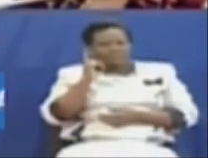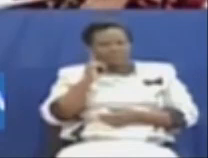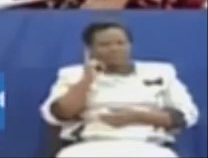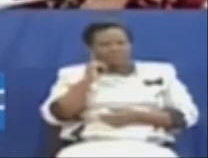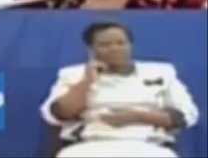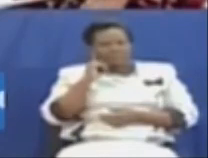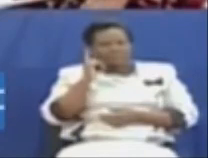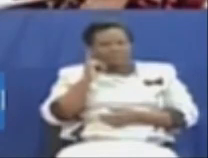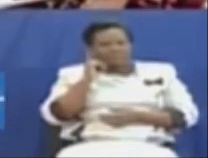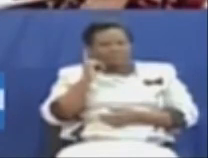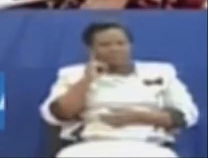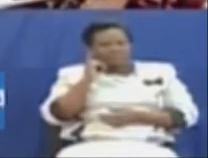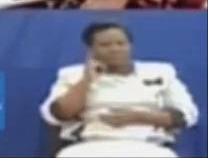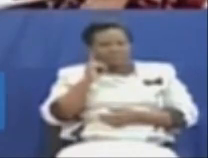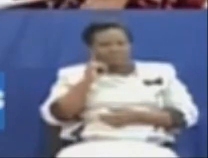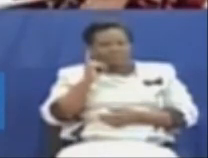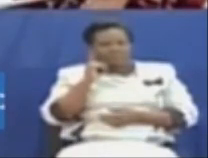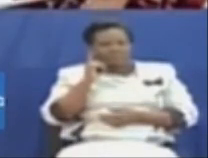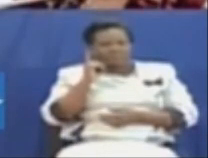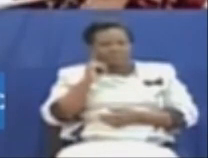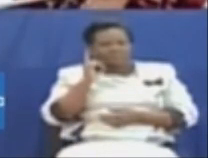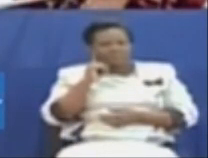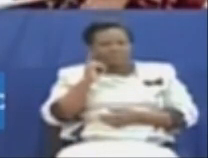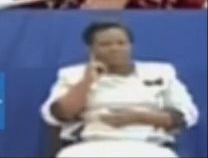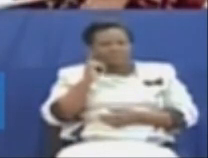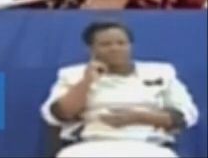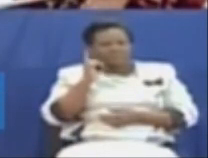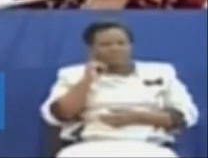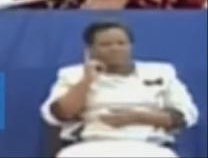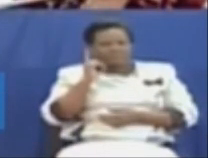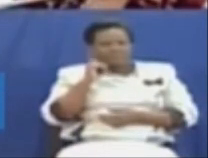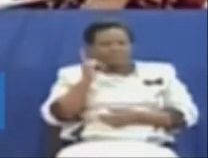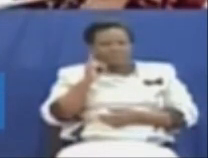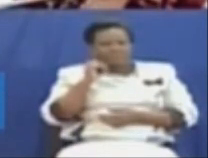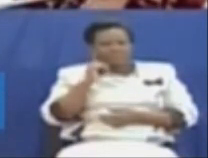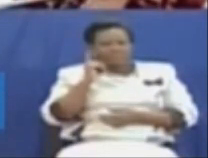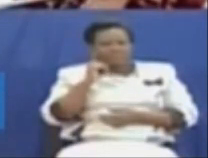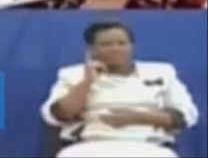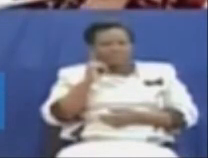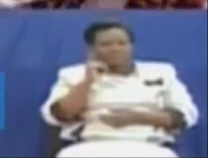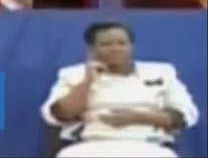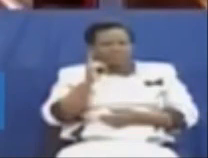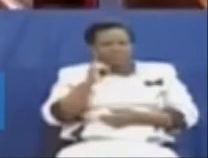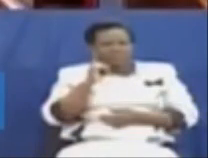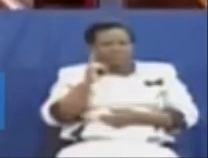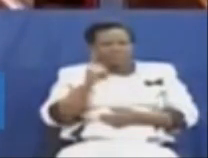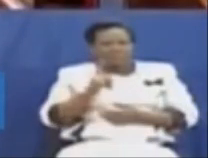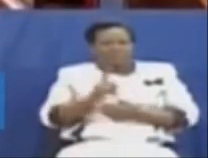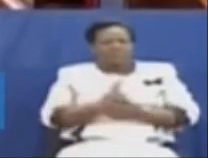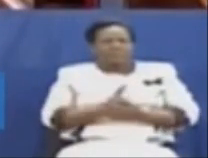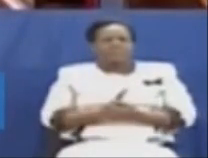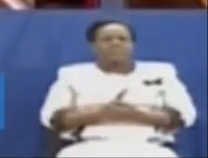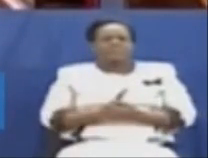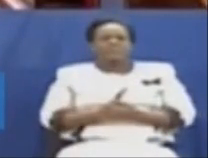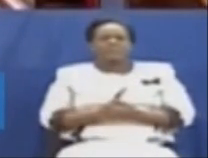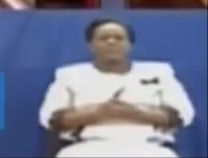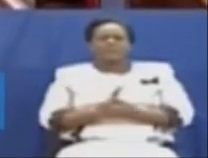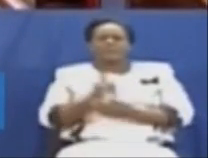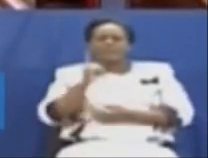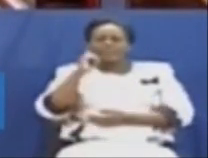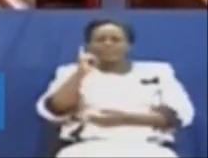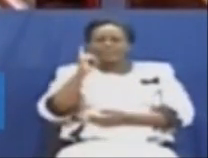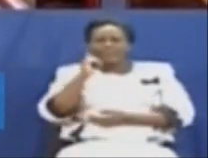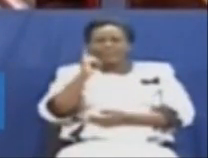wetu hekima, afya njema na maisha marefu, ili pamoja na wanaomshauri wadumishe utawala bora.